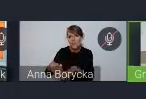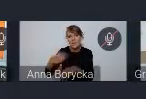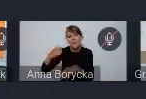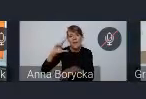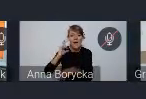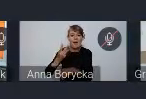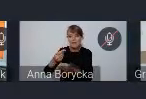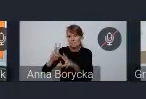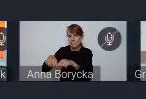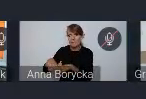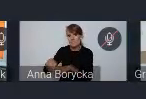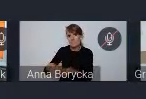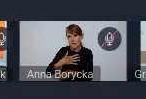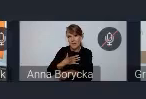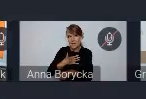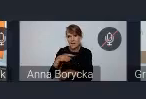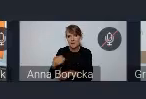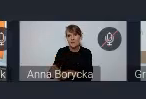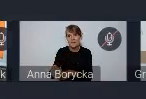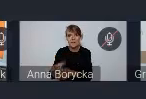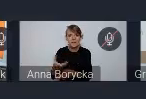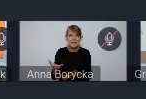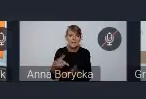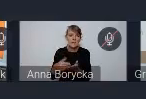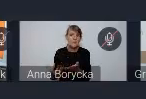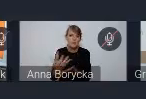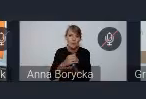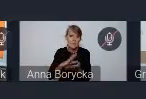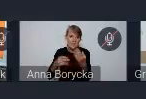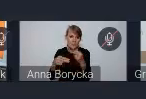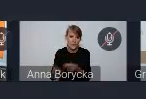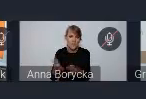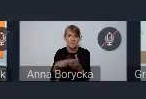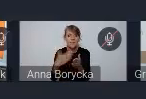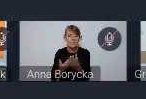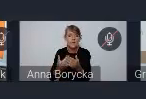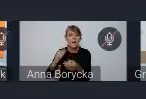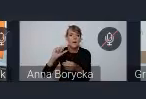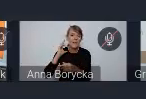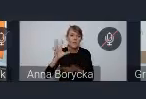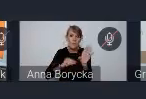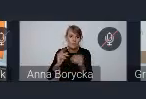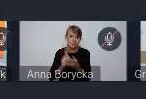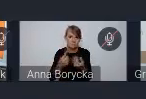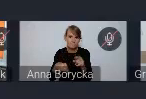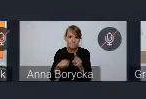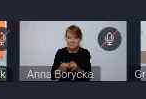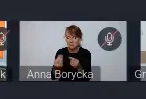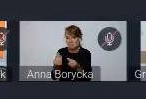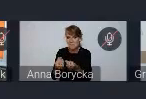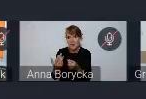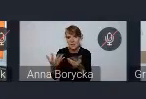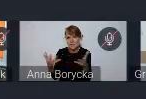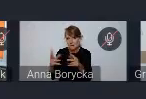poprzednich, są to właśnie takie przychody bezzwrotne z wykonania budżetów z lat poprzednich, z takich